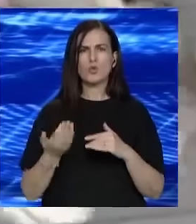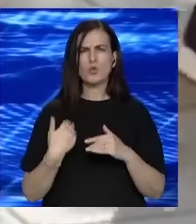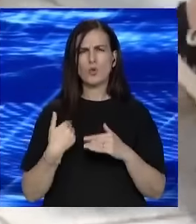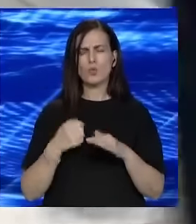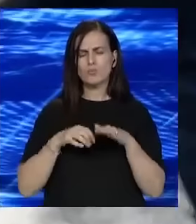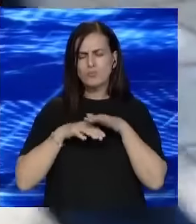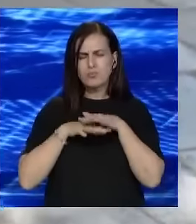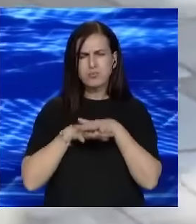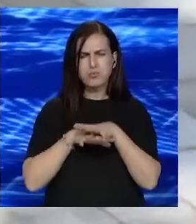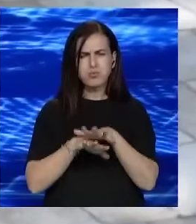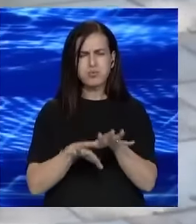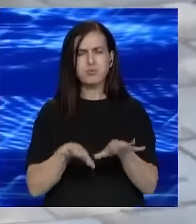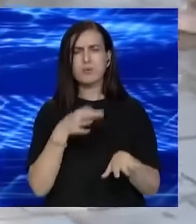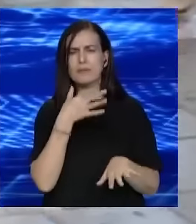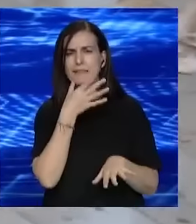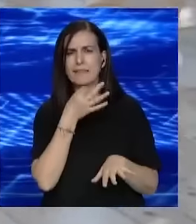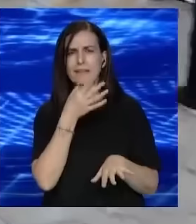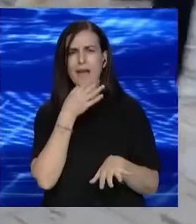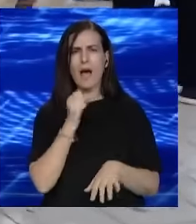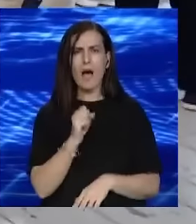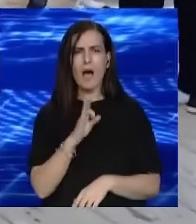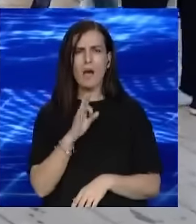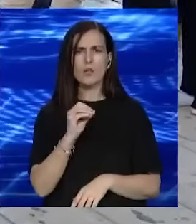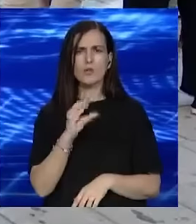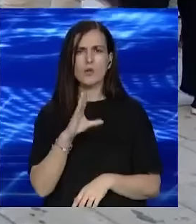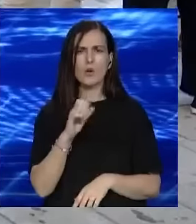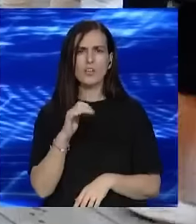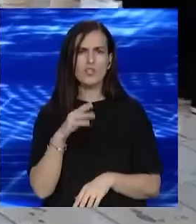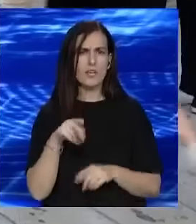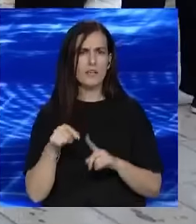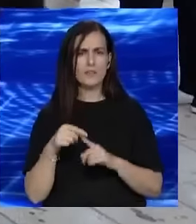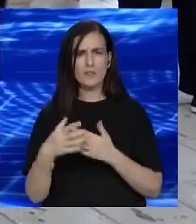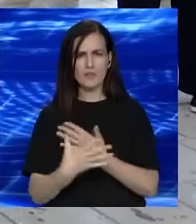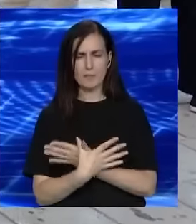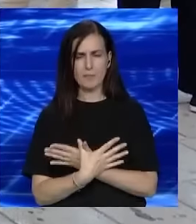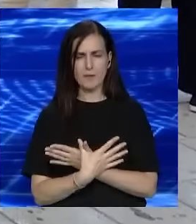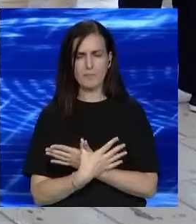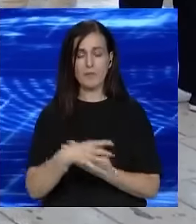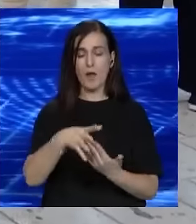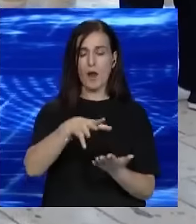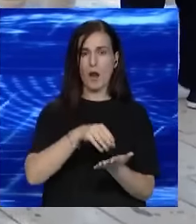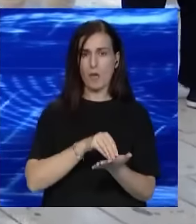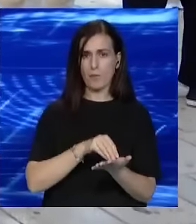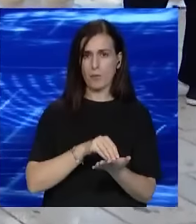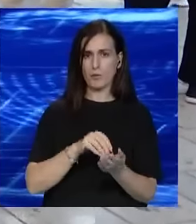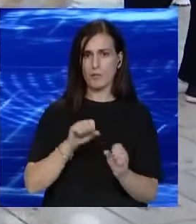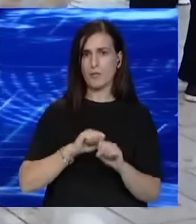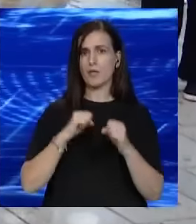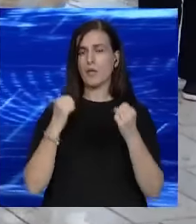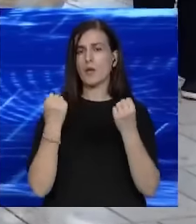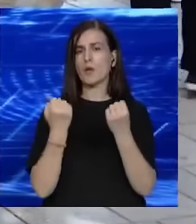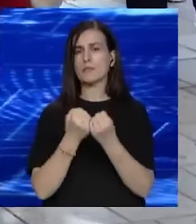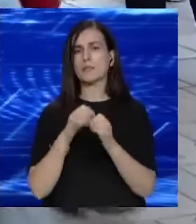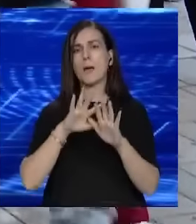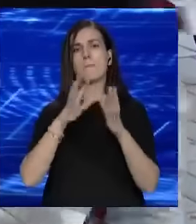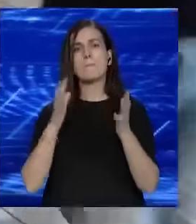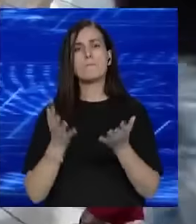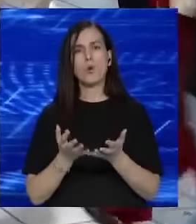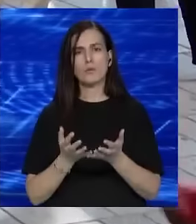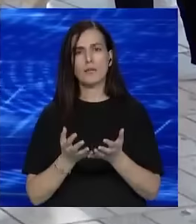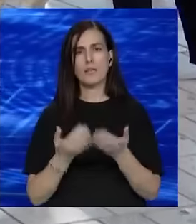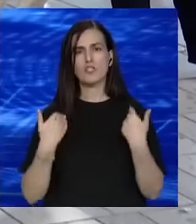një shtrirje mjaft të gjerë tek adoleshentët. Një raport i Organizatës Botërore të Shëndetësisë dhe Institutit të Shëndetit Publik